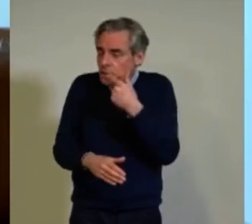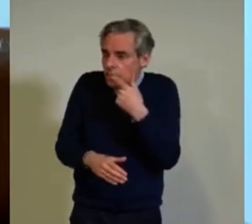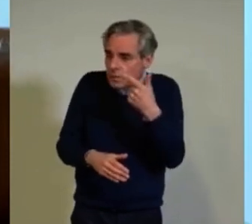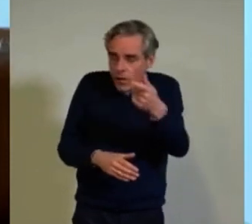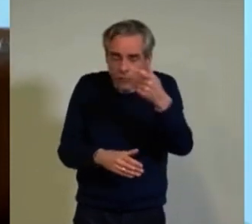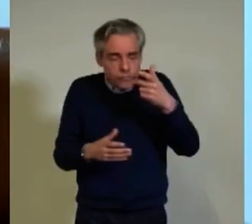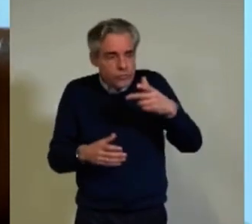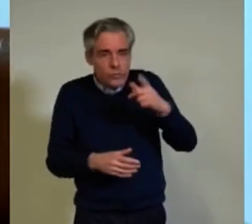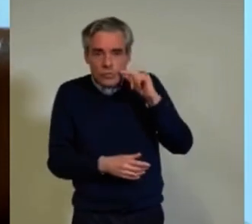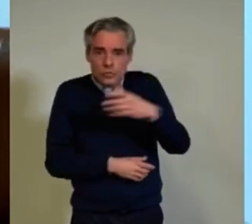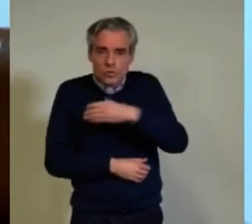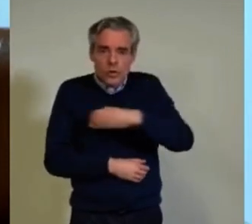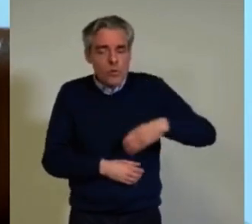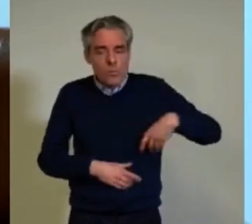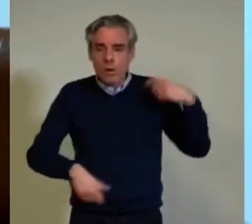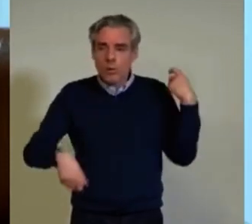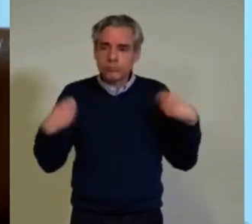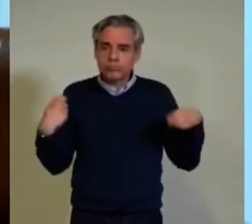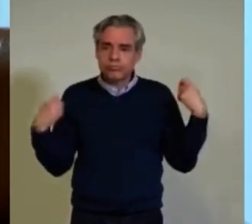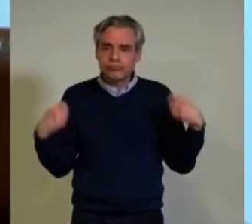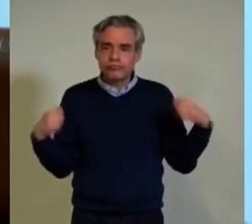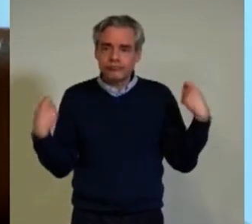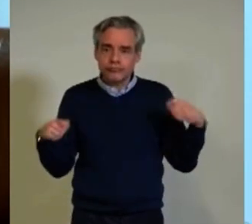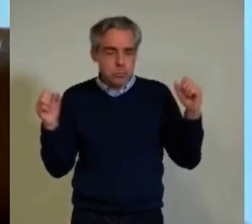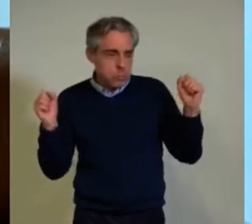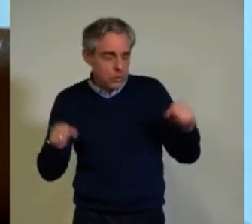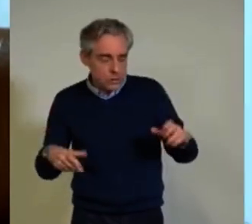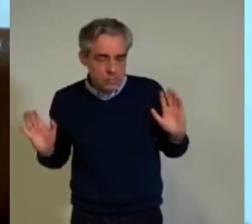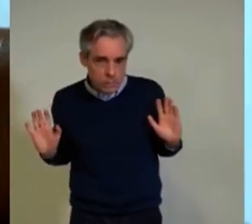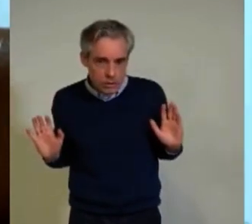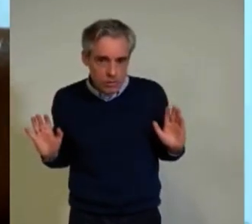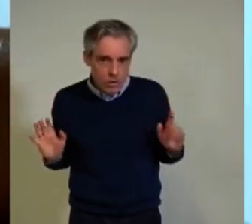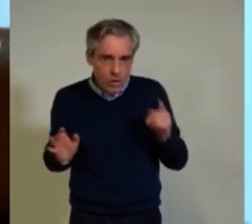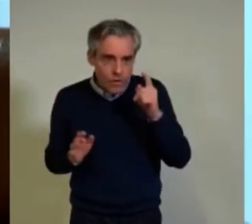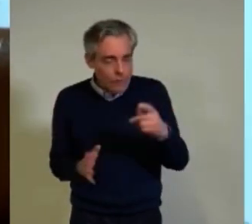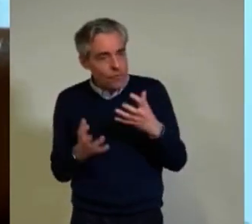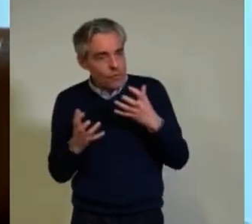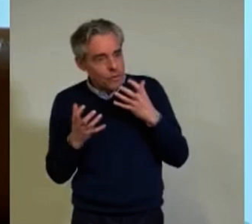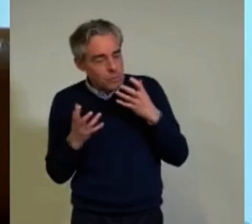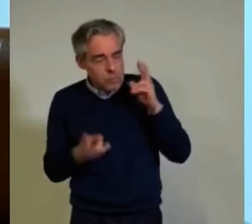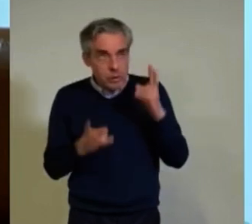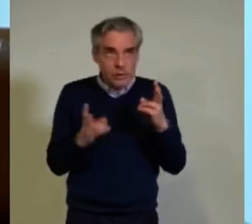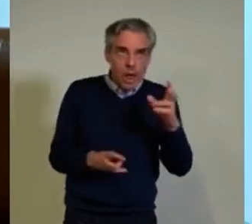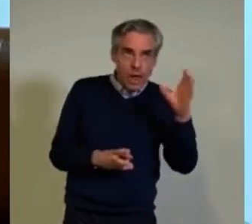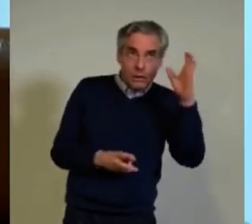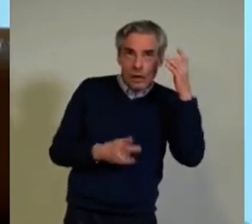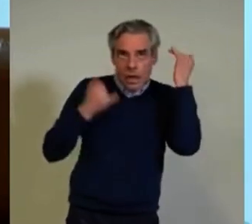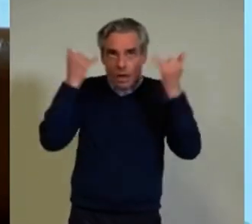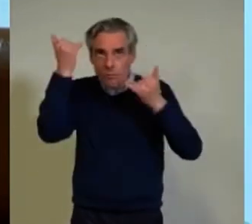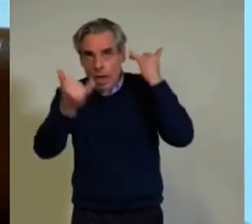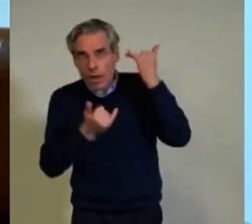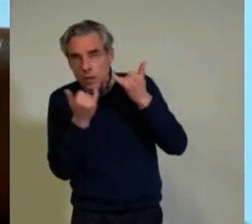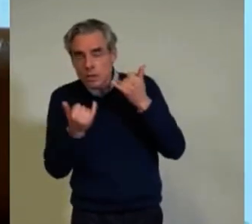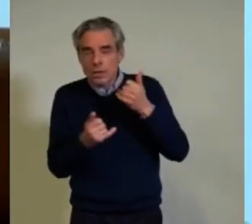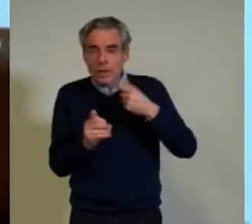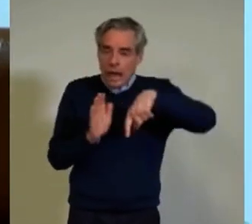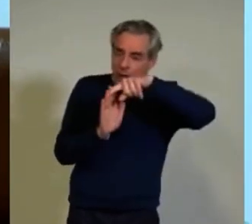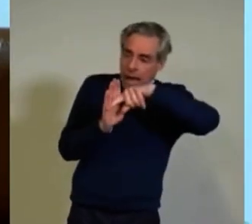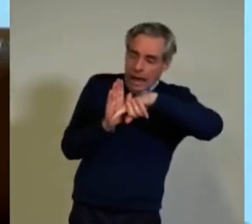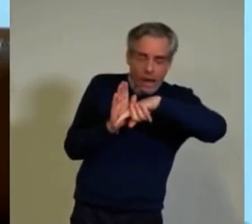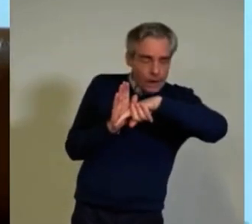de manœuvre nécessaires. Bien sûr, je peux comprendre que vous cherchiez peut-être à ne pas tenir un certain nombre de